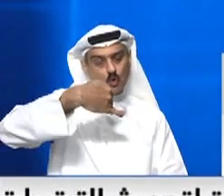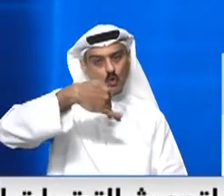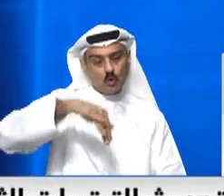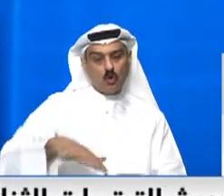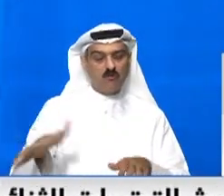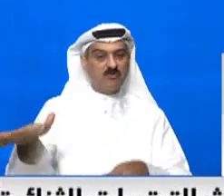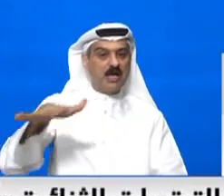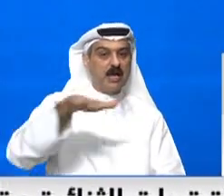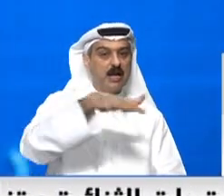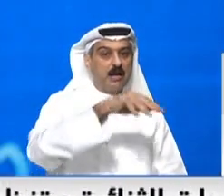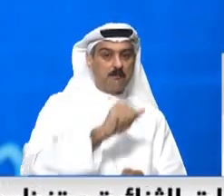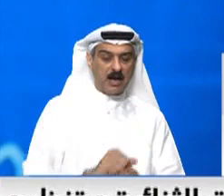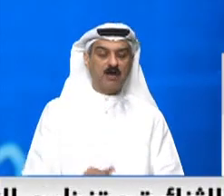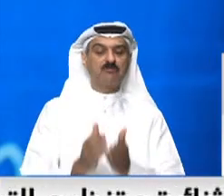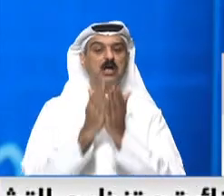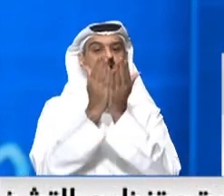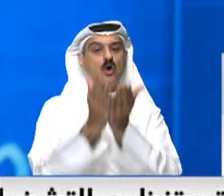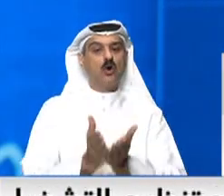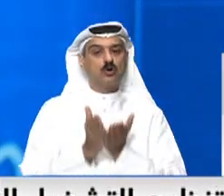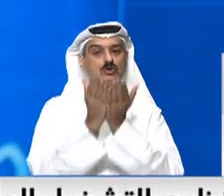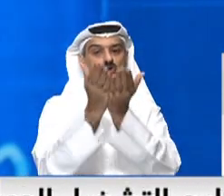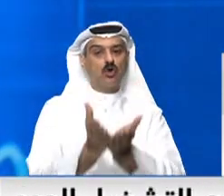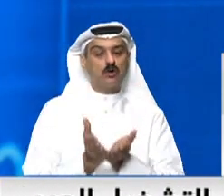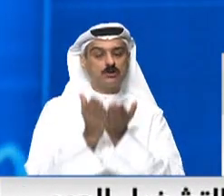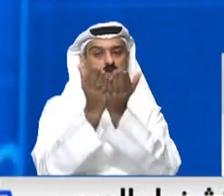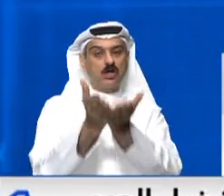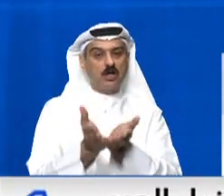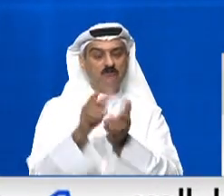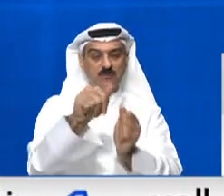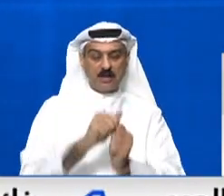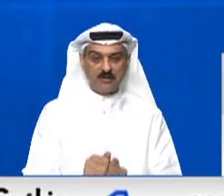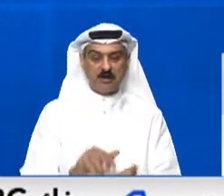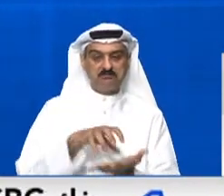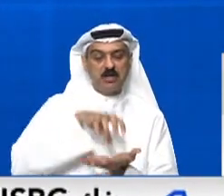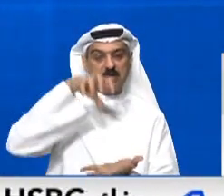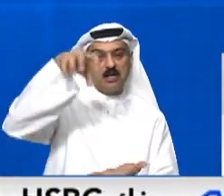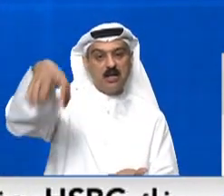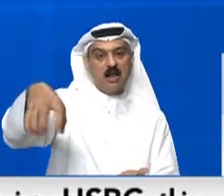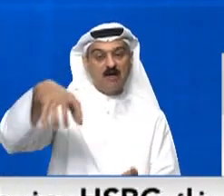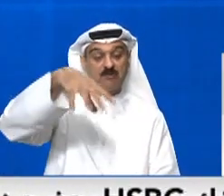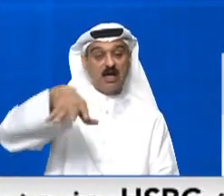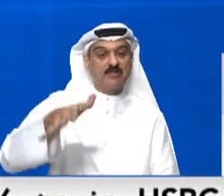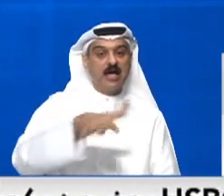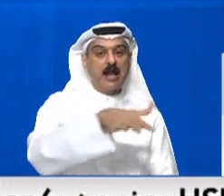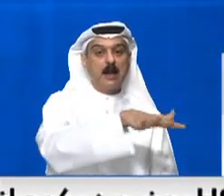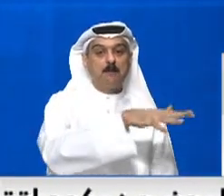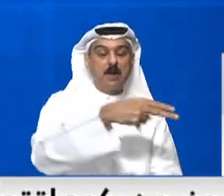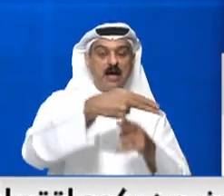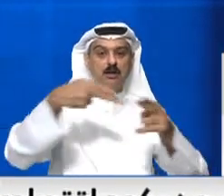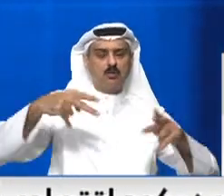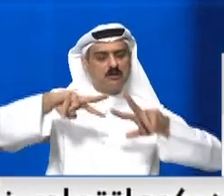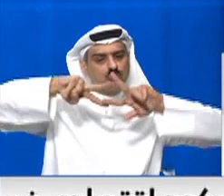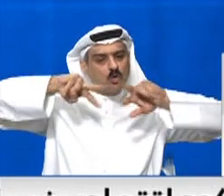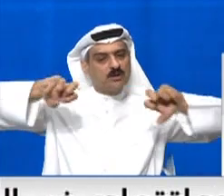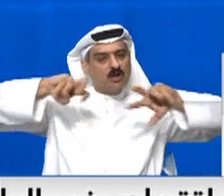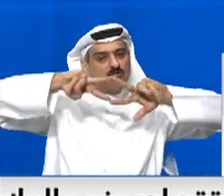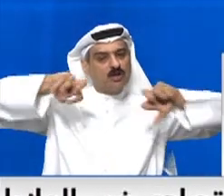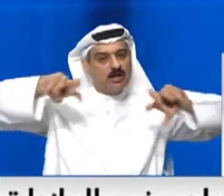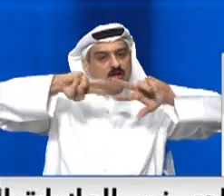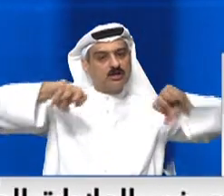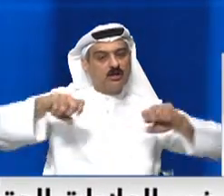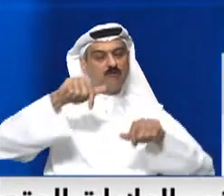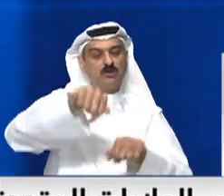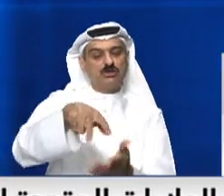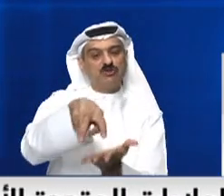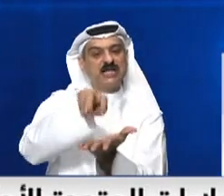البحرية من يخوت ولنجات وسفن إلى المياه الإقليمية، وكذلك تفتيشها عن طريق الإدارة العامة